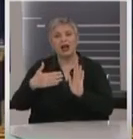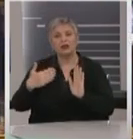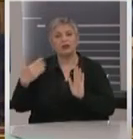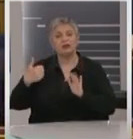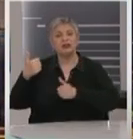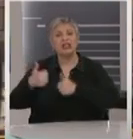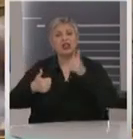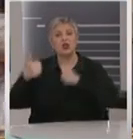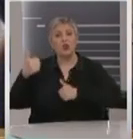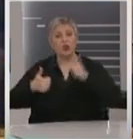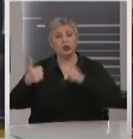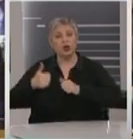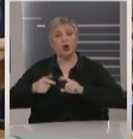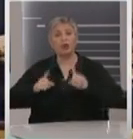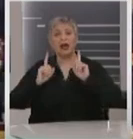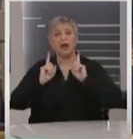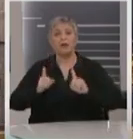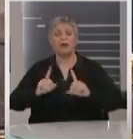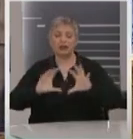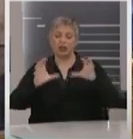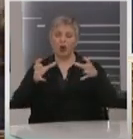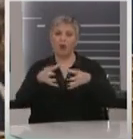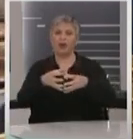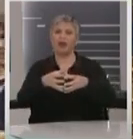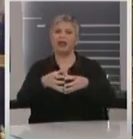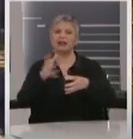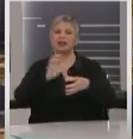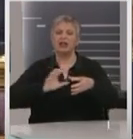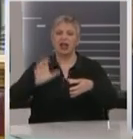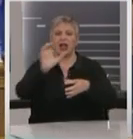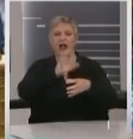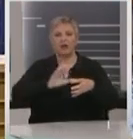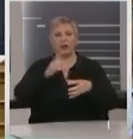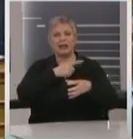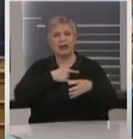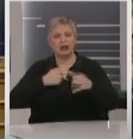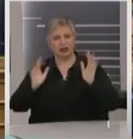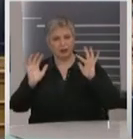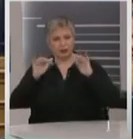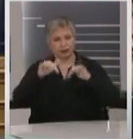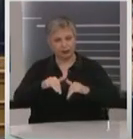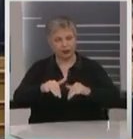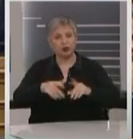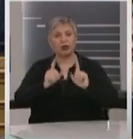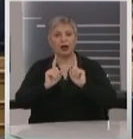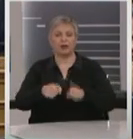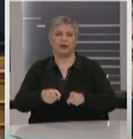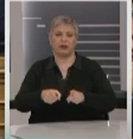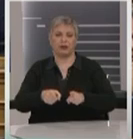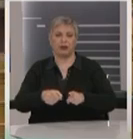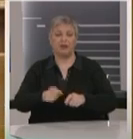Ιουνίου. Που βεβαίως να θυμίσω επίσης ότι καμιά σχέση δεν έχει αυτή η